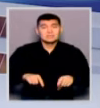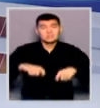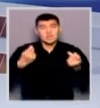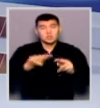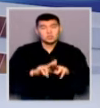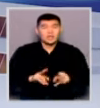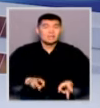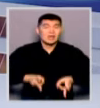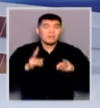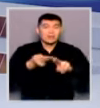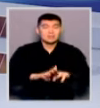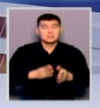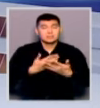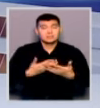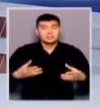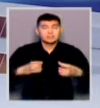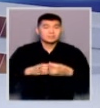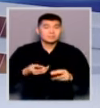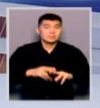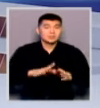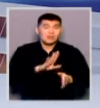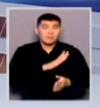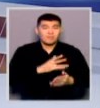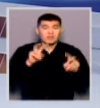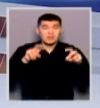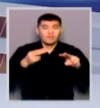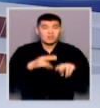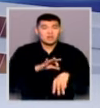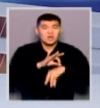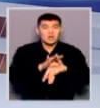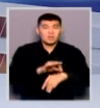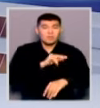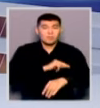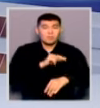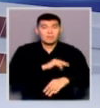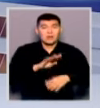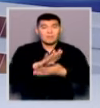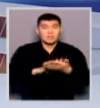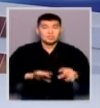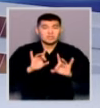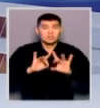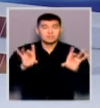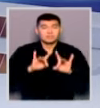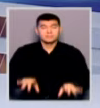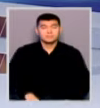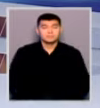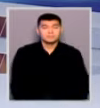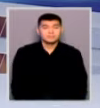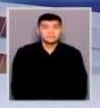водителями элементарных правил безопасности. Это было выявлено в ходе проведенного рейда. Продолжение темы в следующем